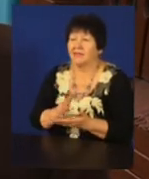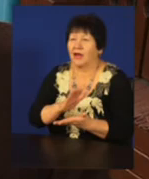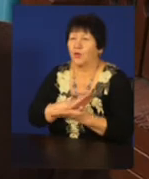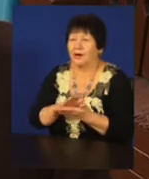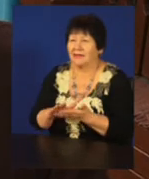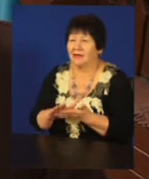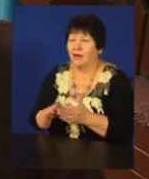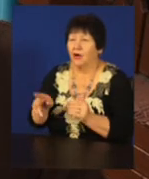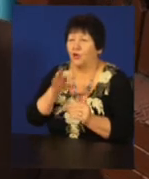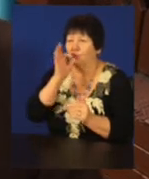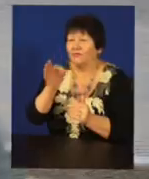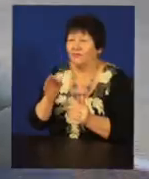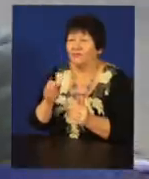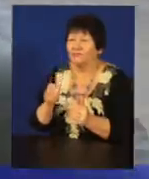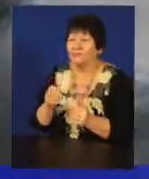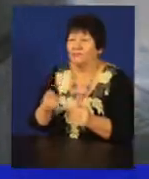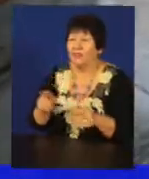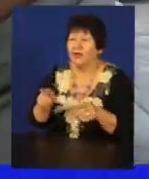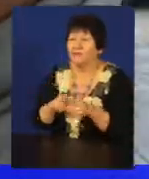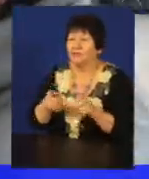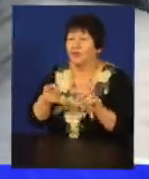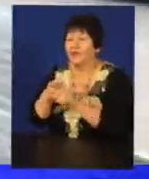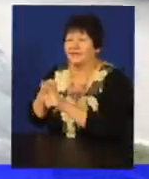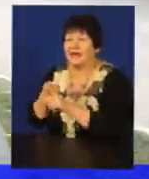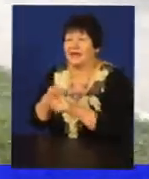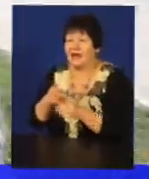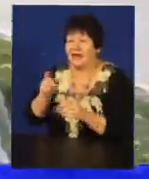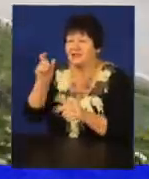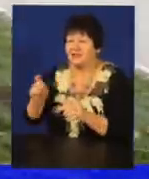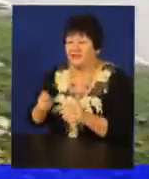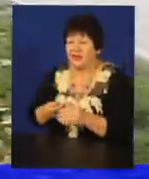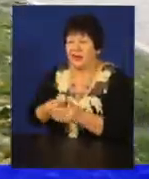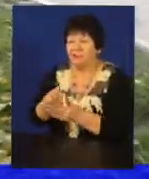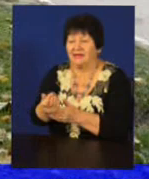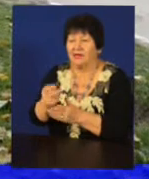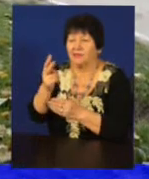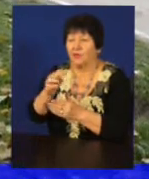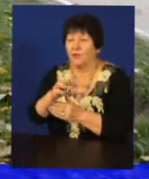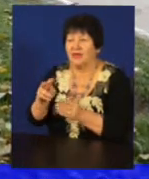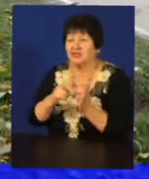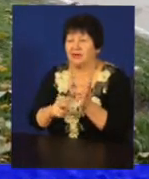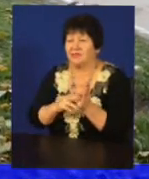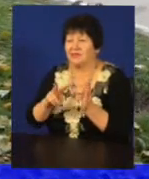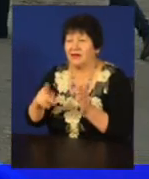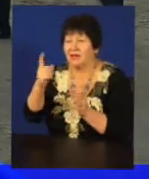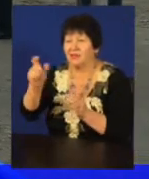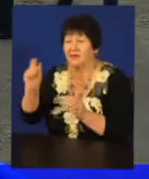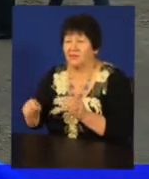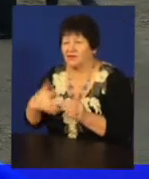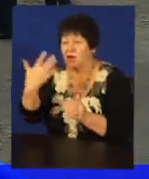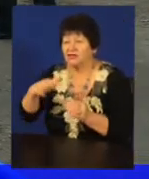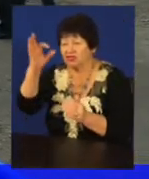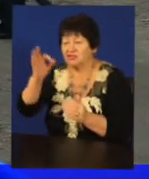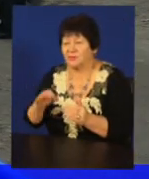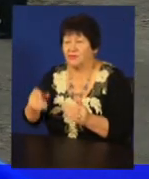curată, cum am spus, de calitate. Pentru conectare, cetățenii plătesc circa 2070 de lei de persoană. Deja circa